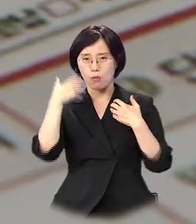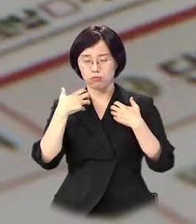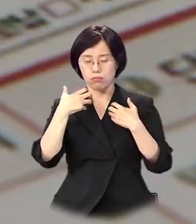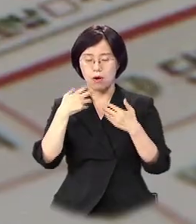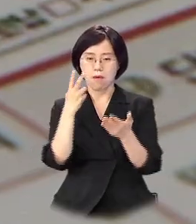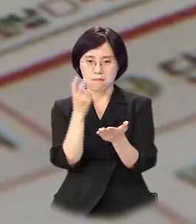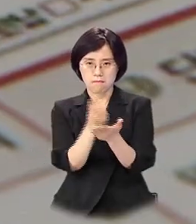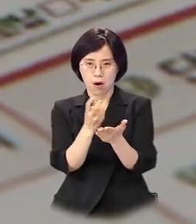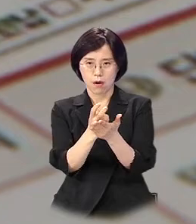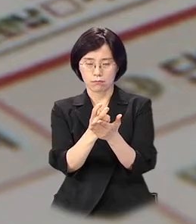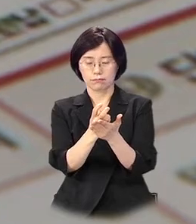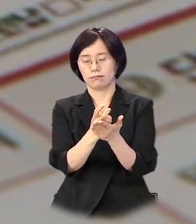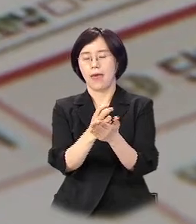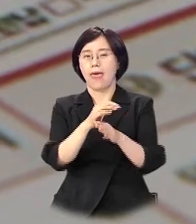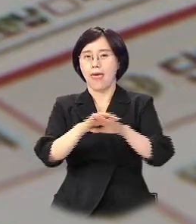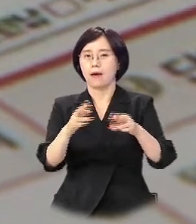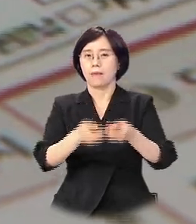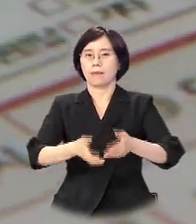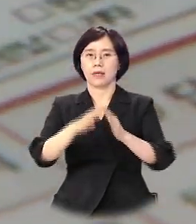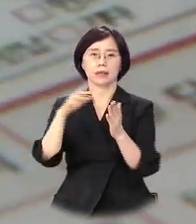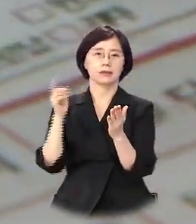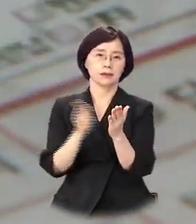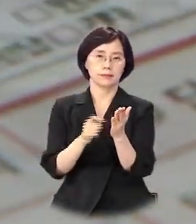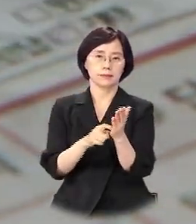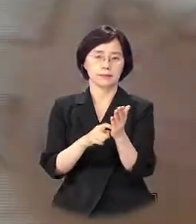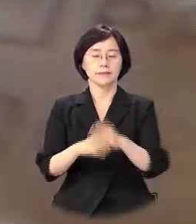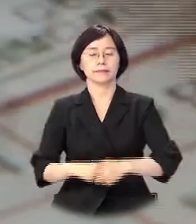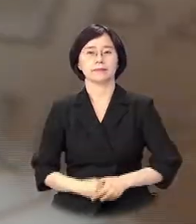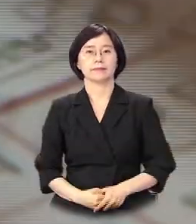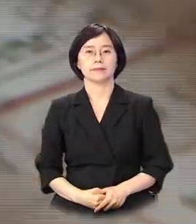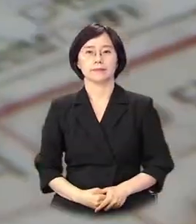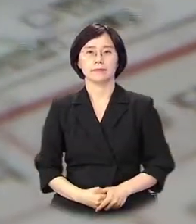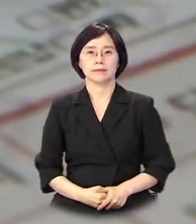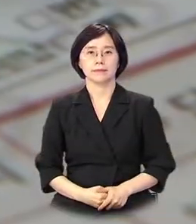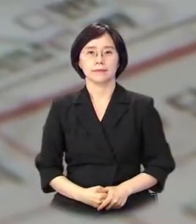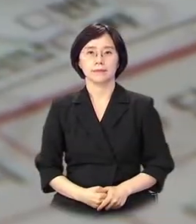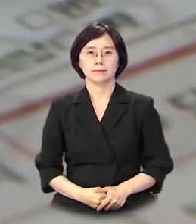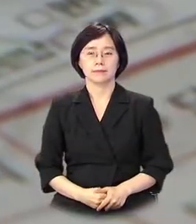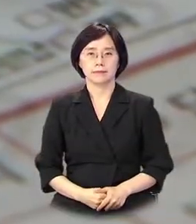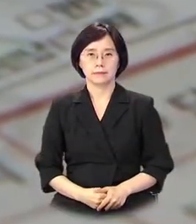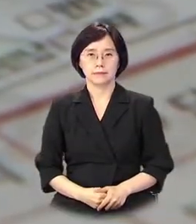차원의 법적, 제도적 대책 마련이 시급하다는 지적입니다. TBC 박정입니다.